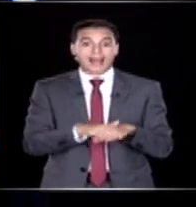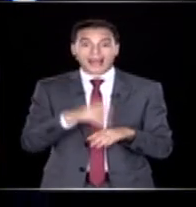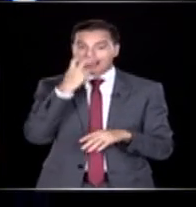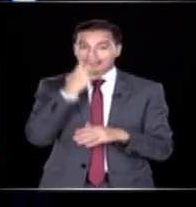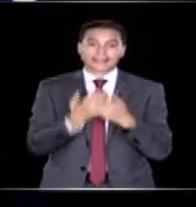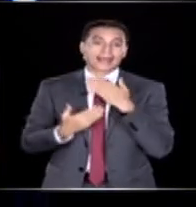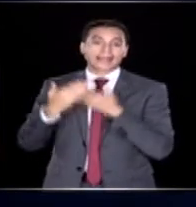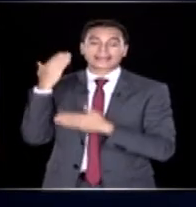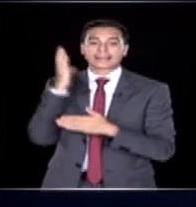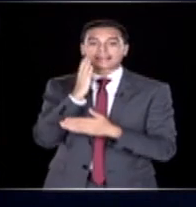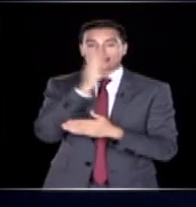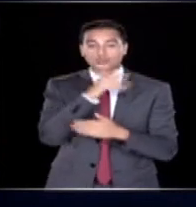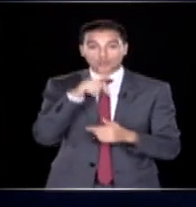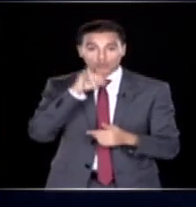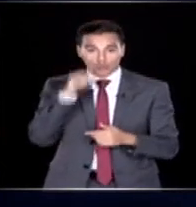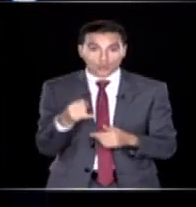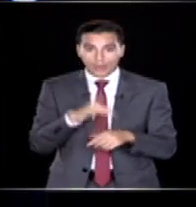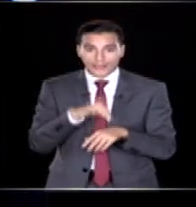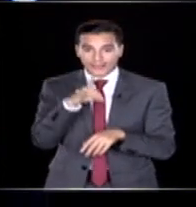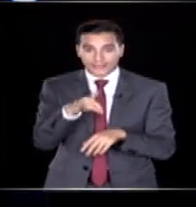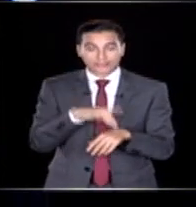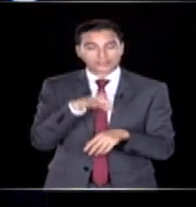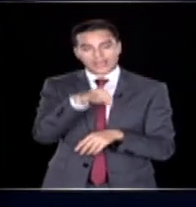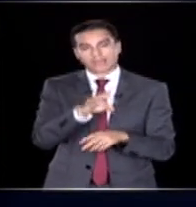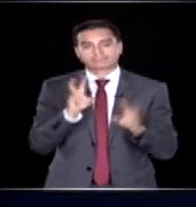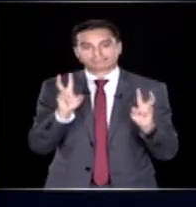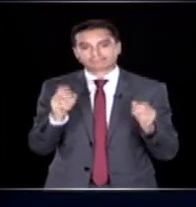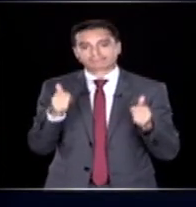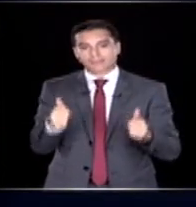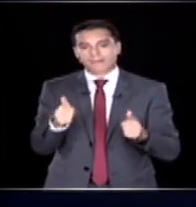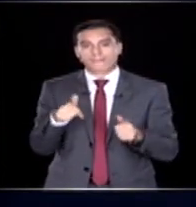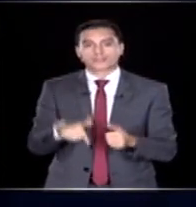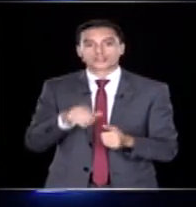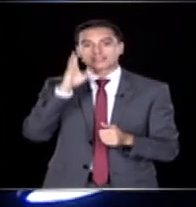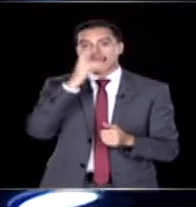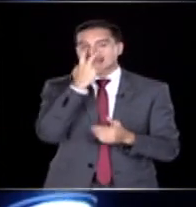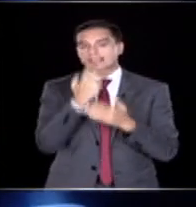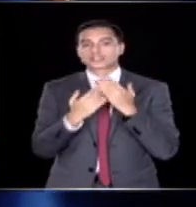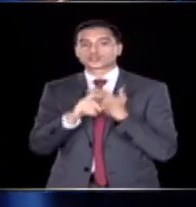التاريخ. هتاخدوا جوكر؟ لا لا لا. تمام، تاريخ، والسؤال: